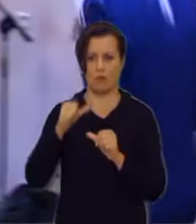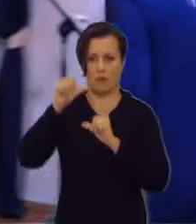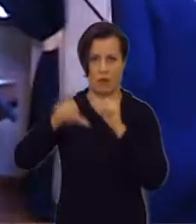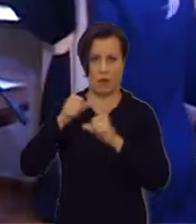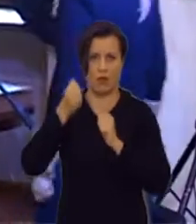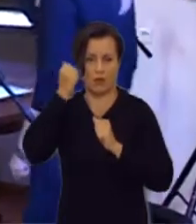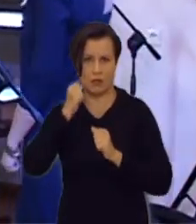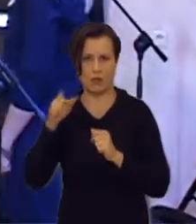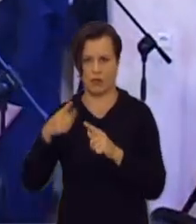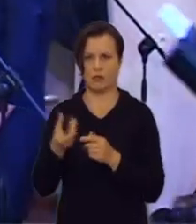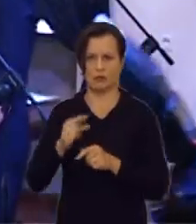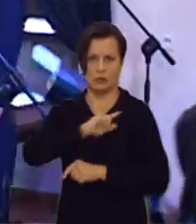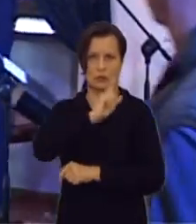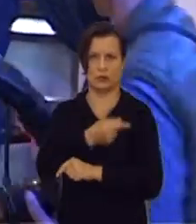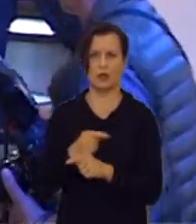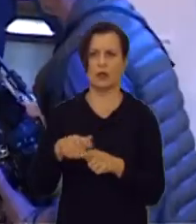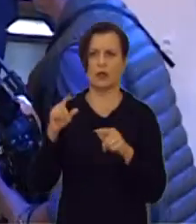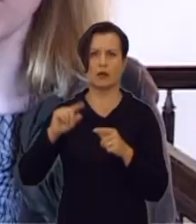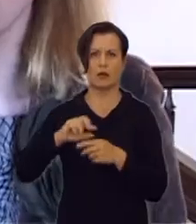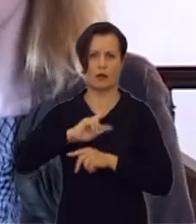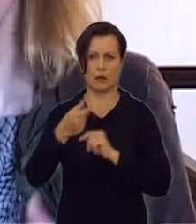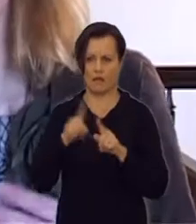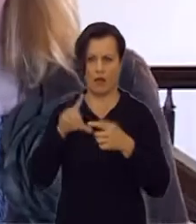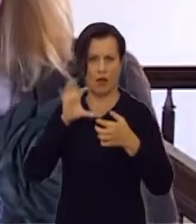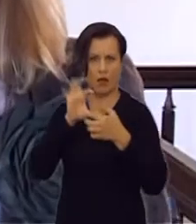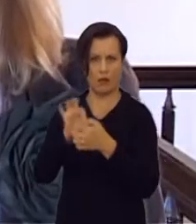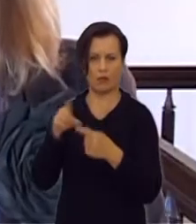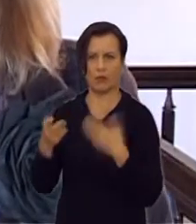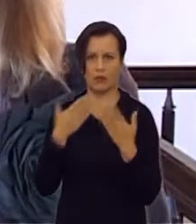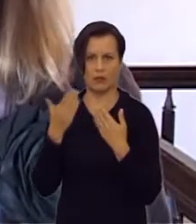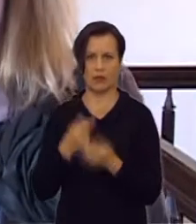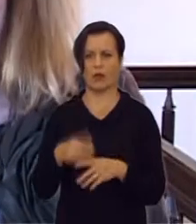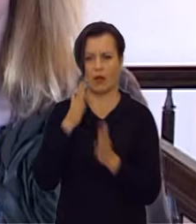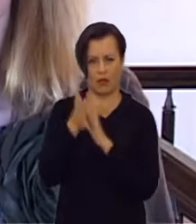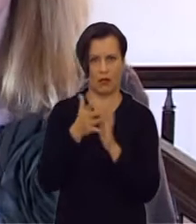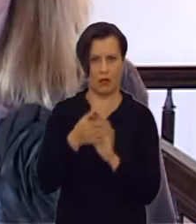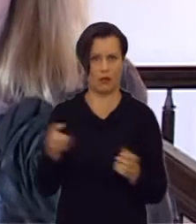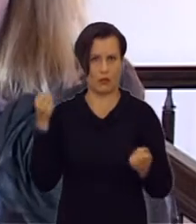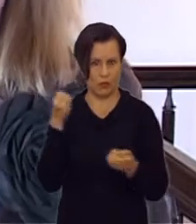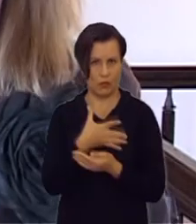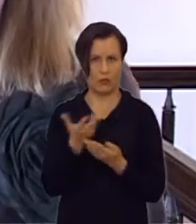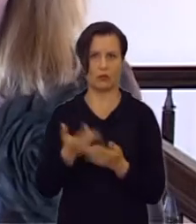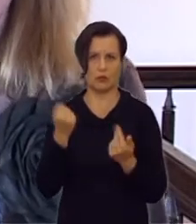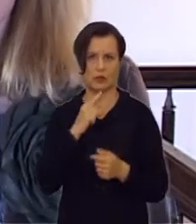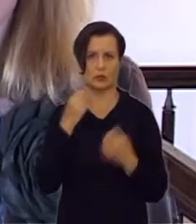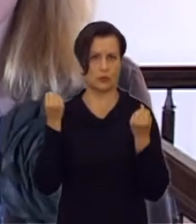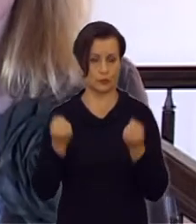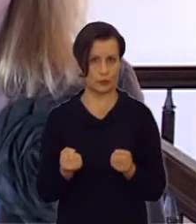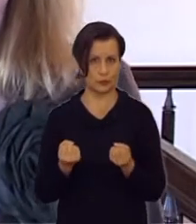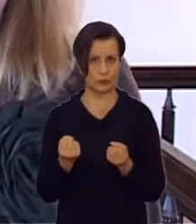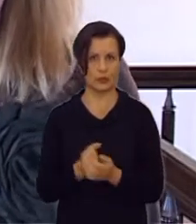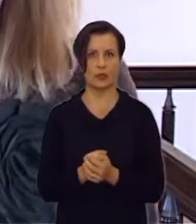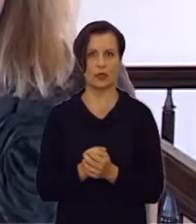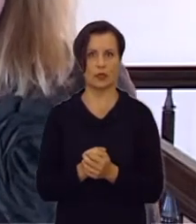paumėja ir tenka prisiderinti prie jų bendravimo, tiesiog gestų kalbos mokėjimo. Tai gan sudėtinga,